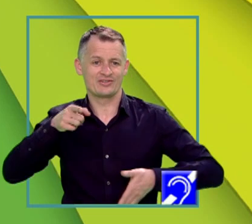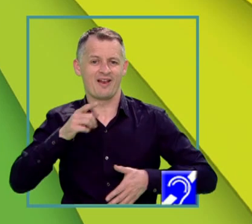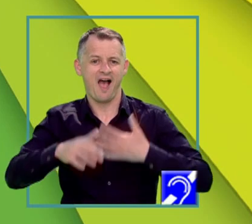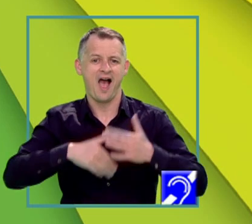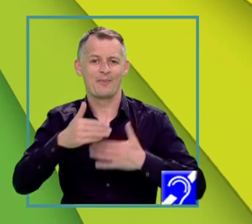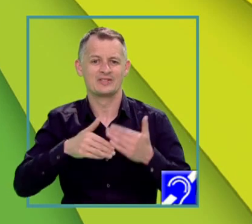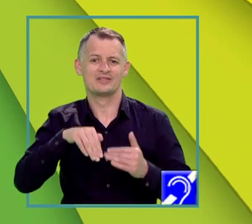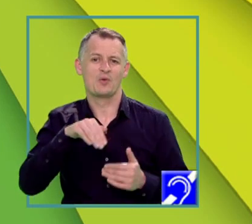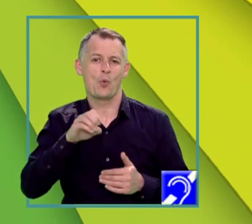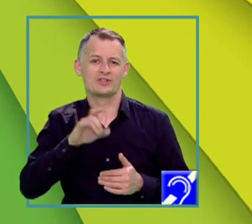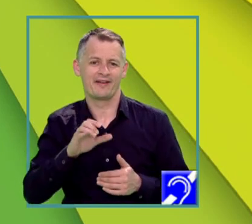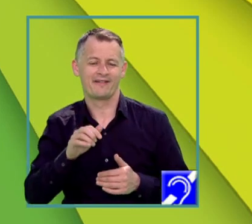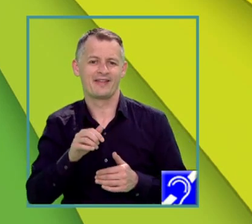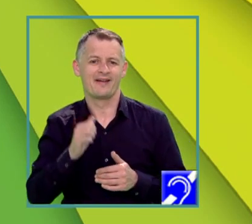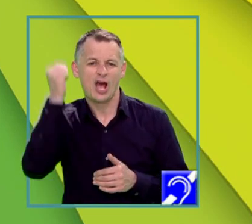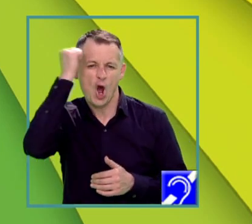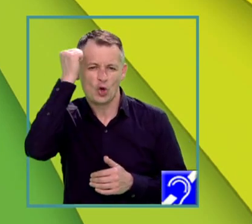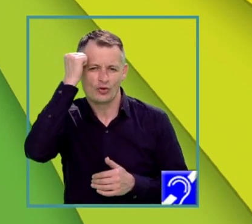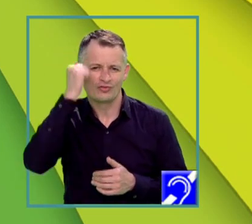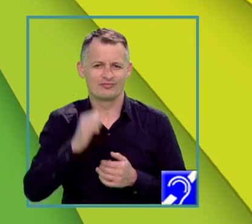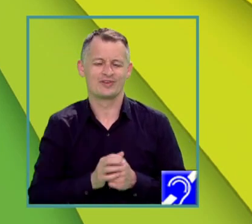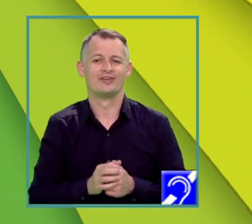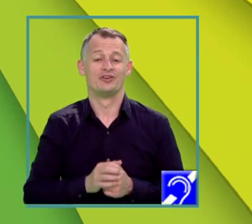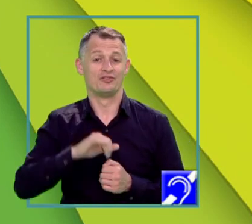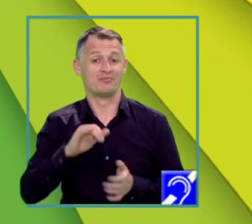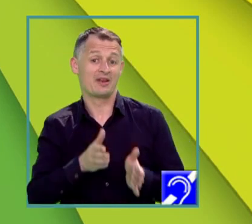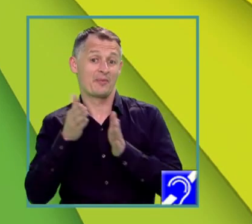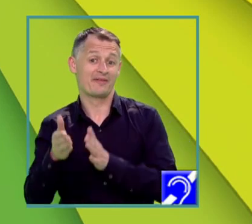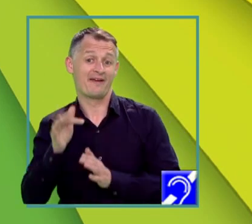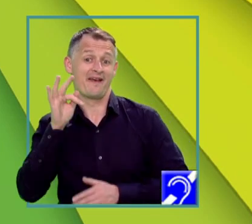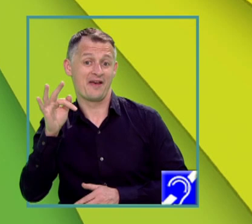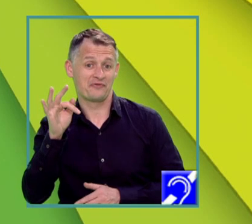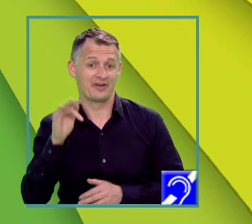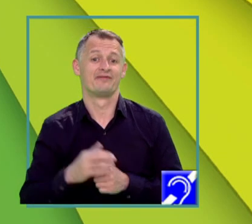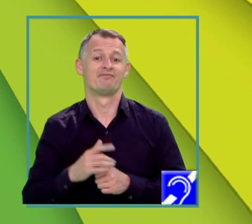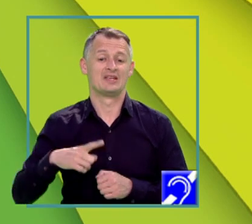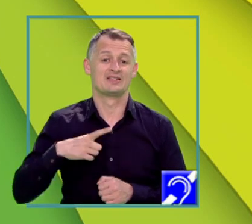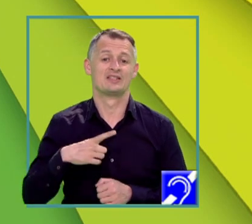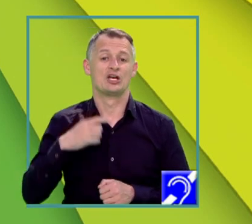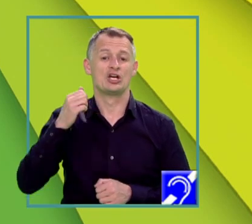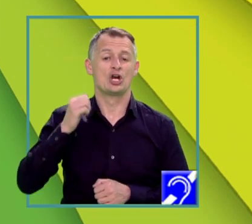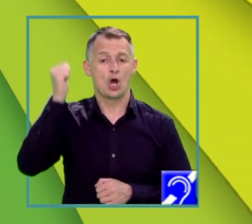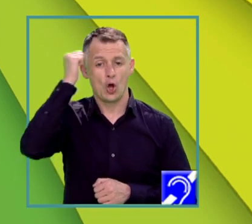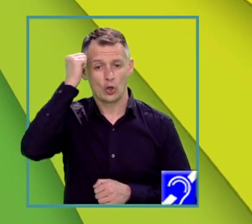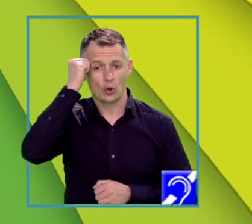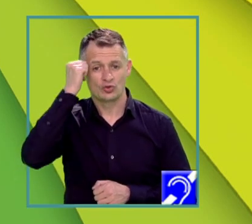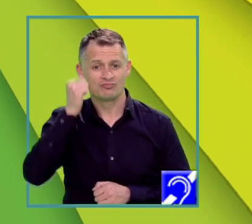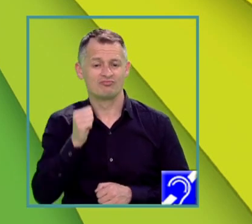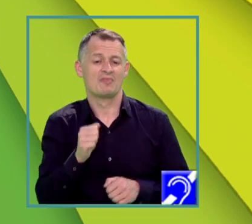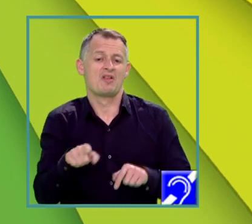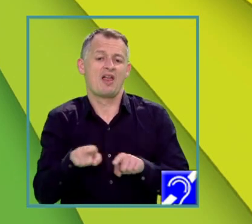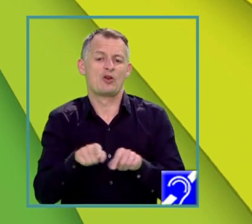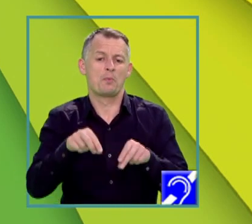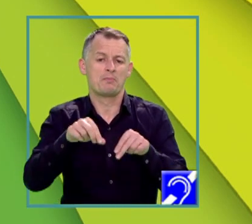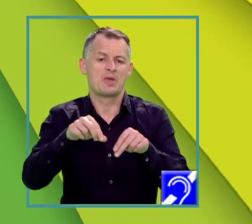fără rost Și metamorfice vulcanice sedimentare pe când unitatea f doua roze alimentar de tip pietriș nisip